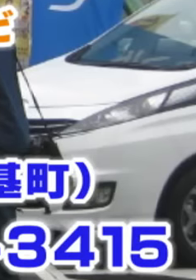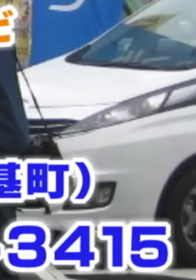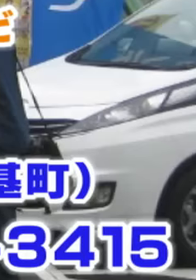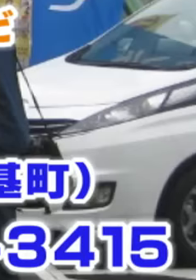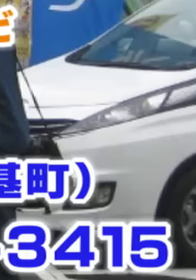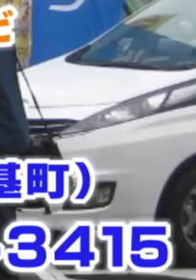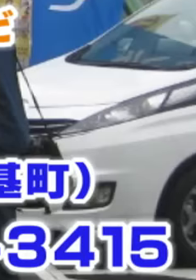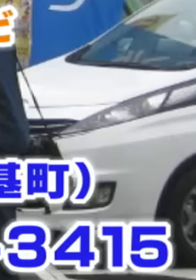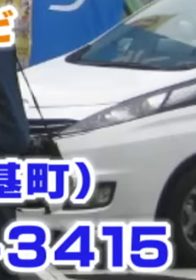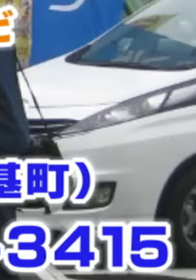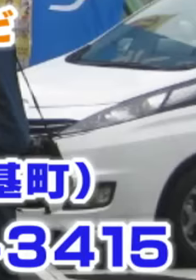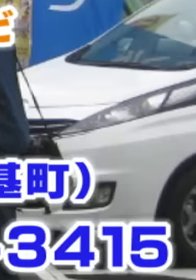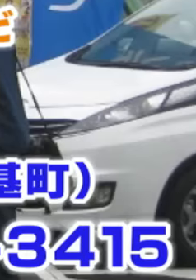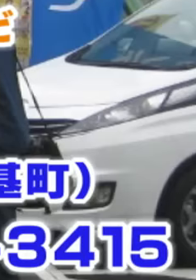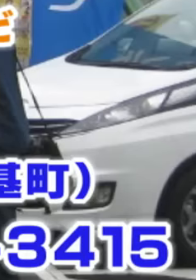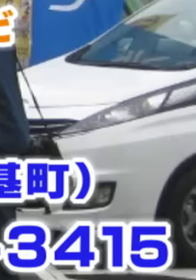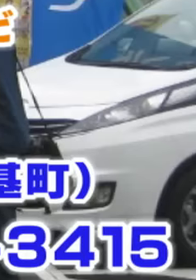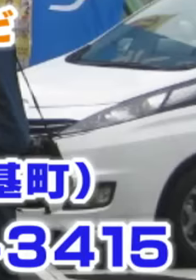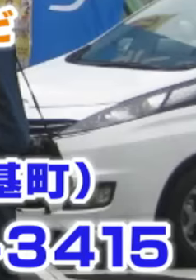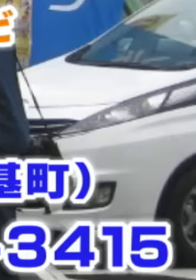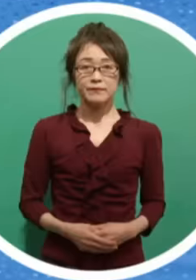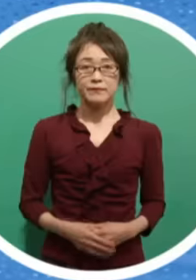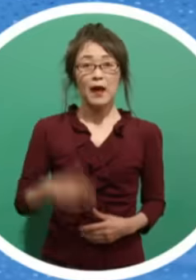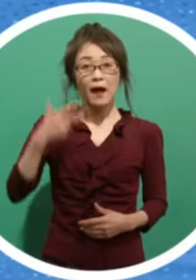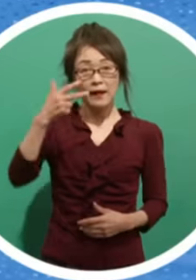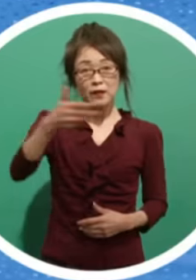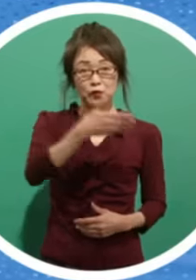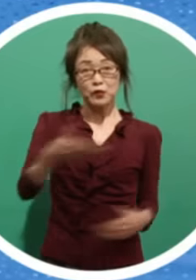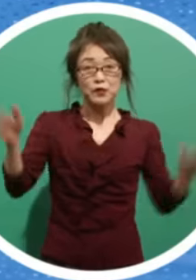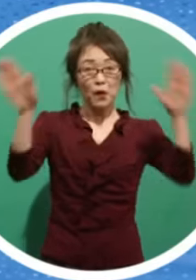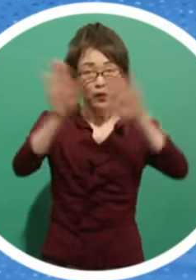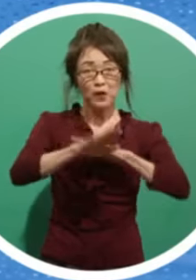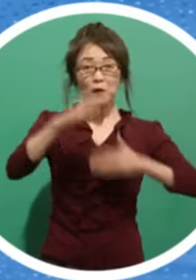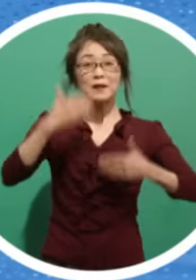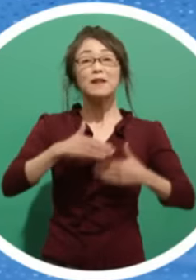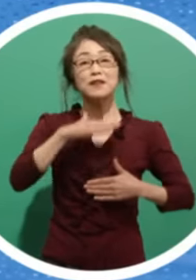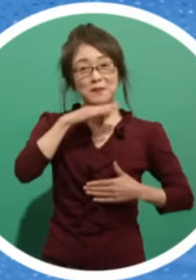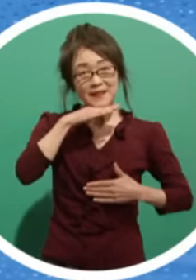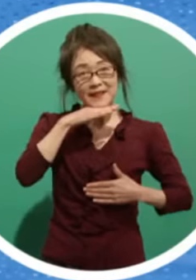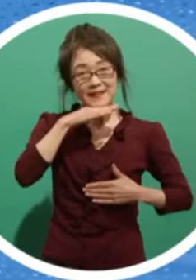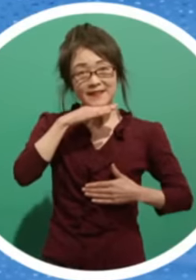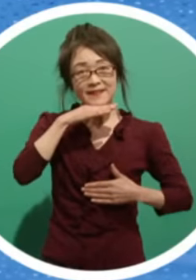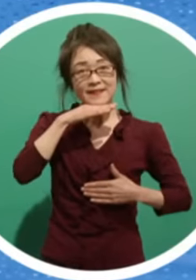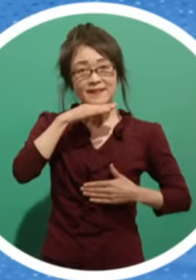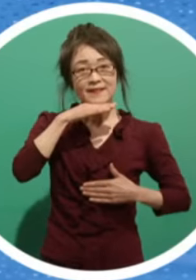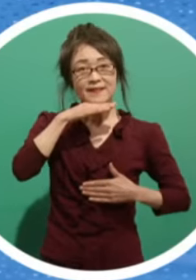ど楽しいイベントが盛りだくさんです。 次回も水曜夜をお楽しみに。